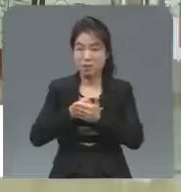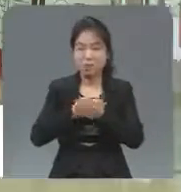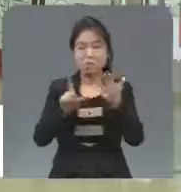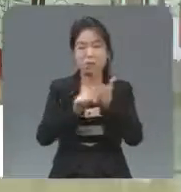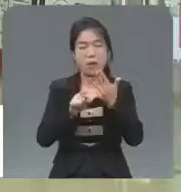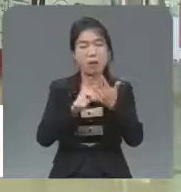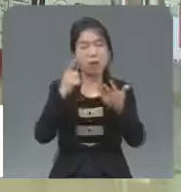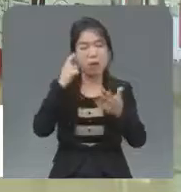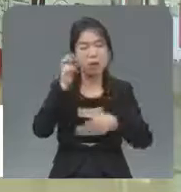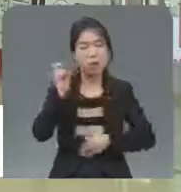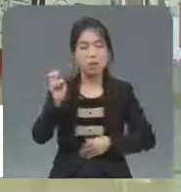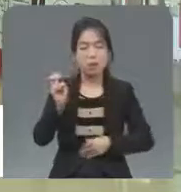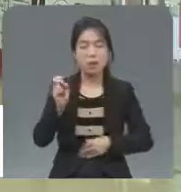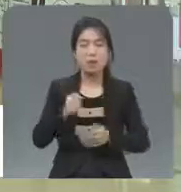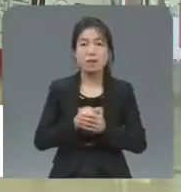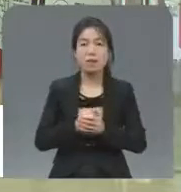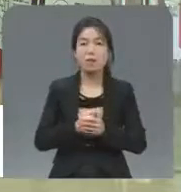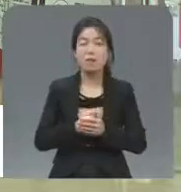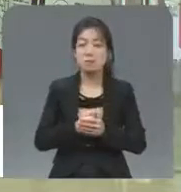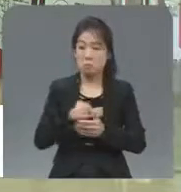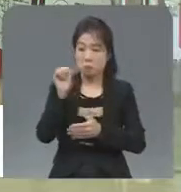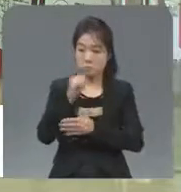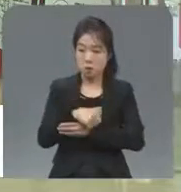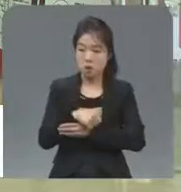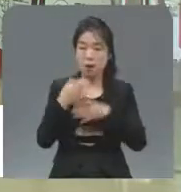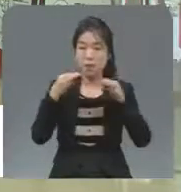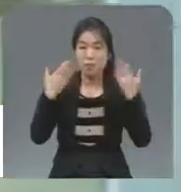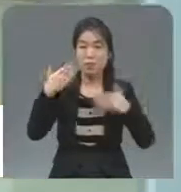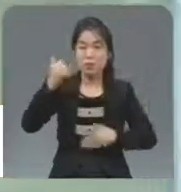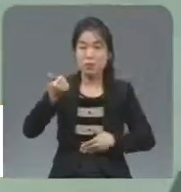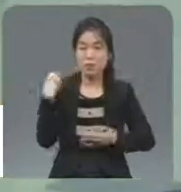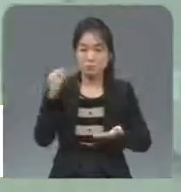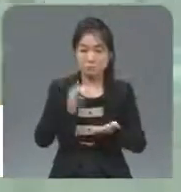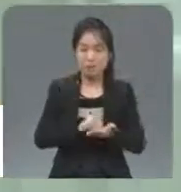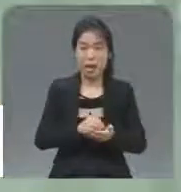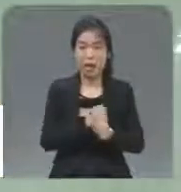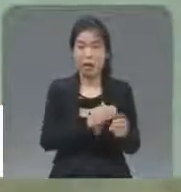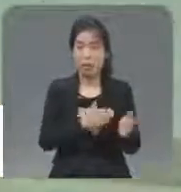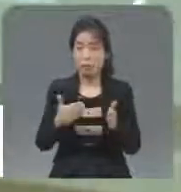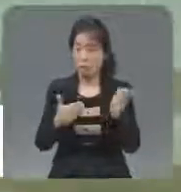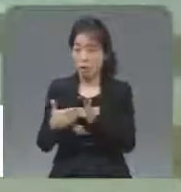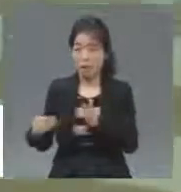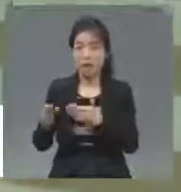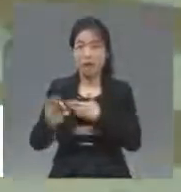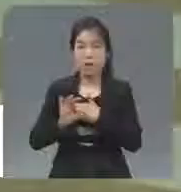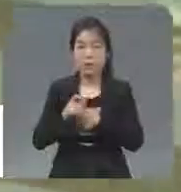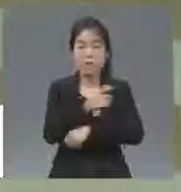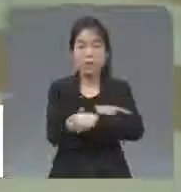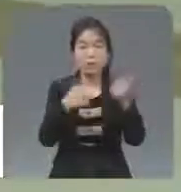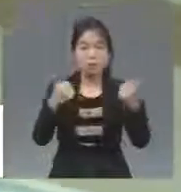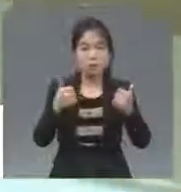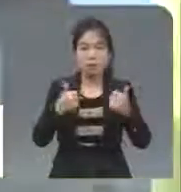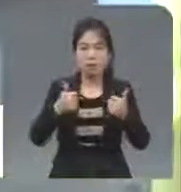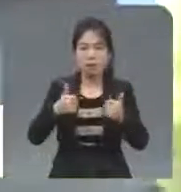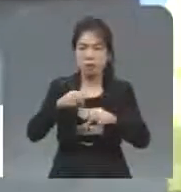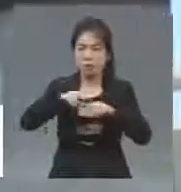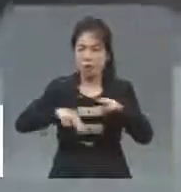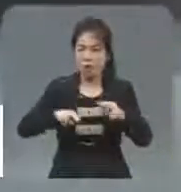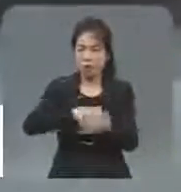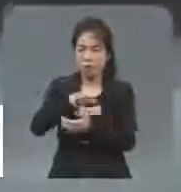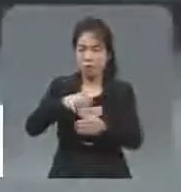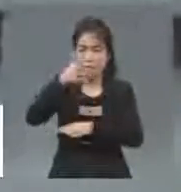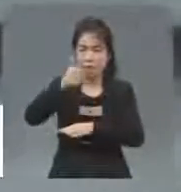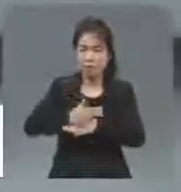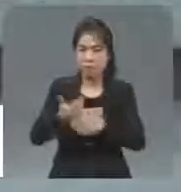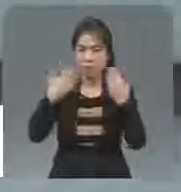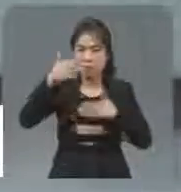것으로 전망되는 가운데 인용되면 김 전 총장이 직무에 복귀하고 기각되면 이사회가 사임 논란 끝에